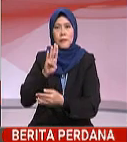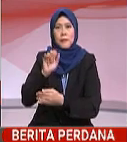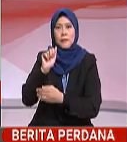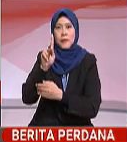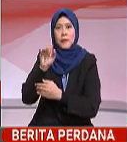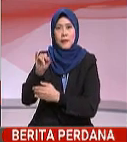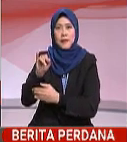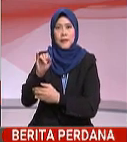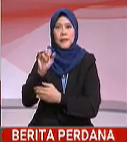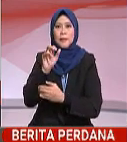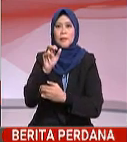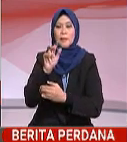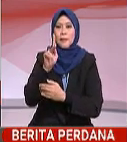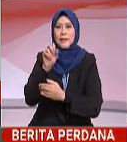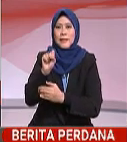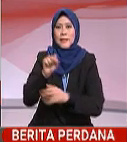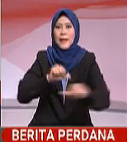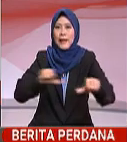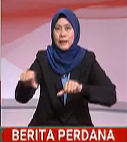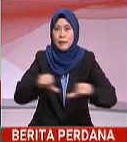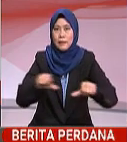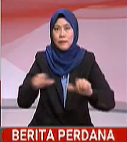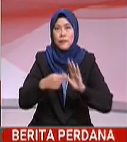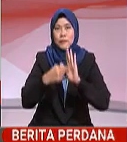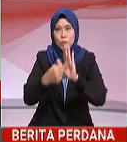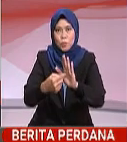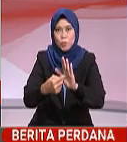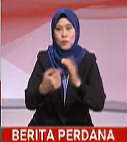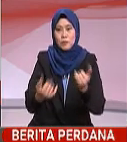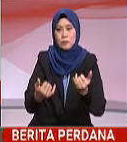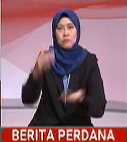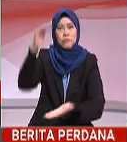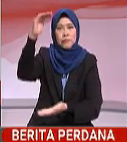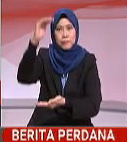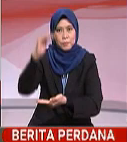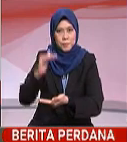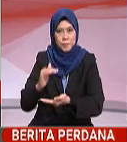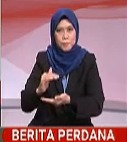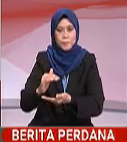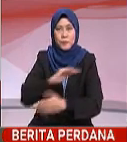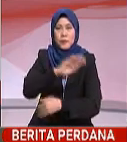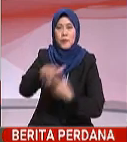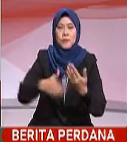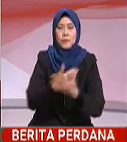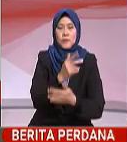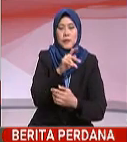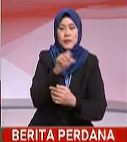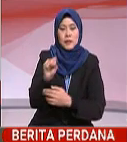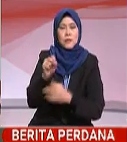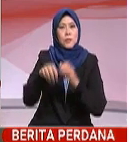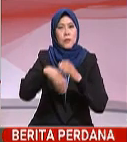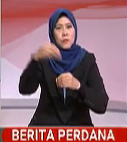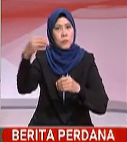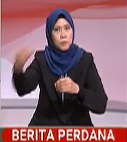kes aktif di lokaliti ini menunjukkan tren penurunan dan semua kes sudah